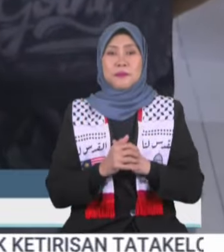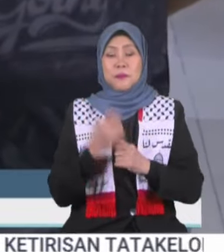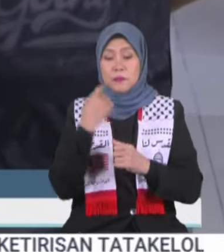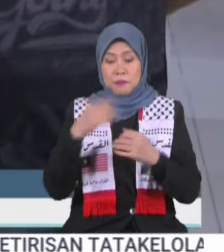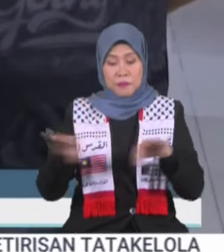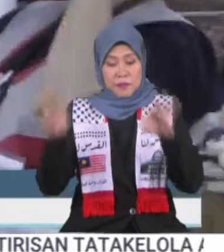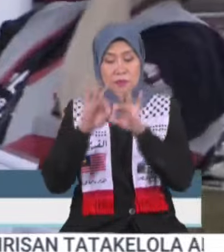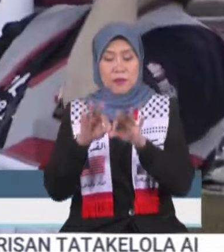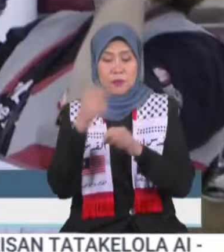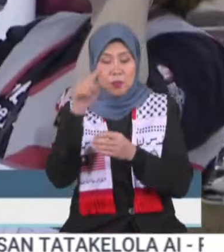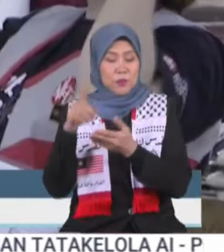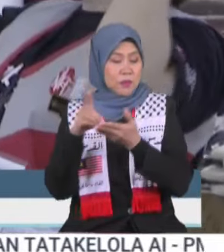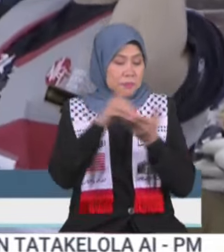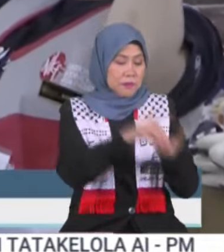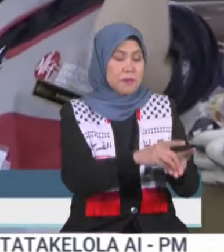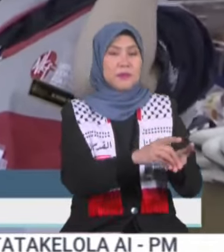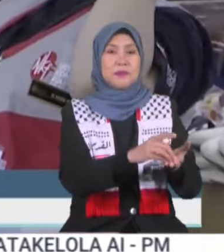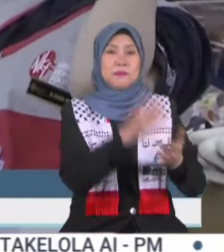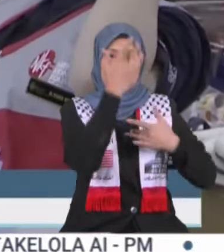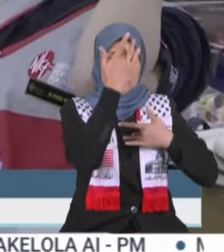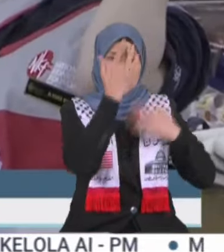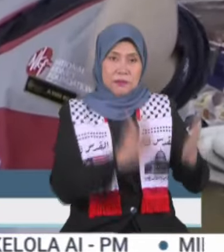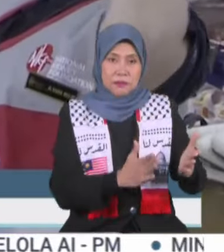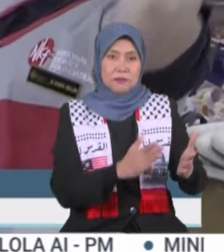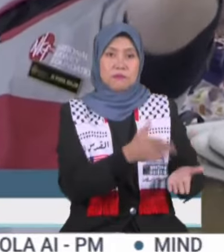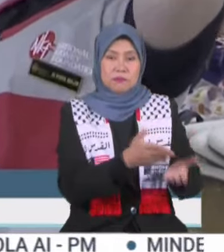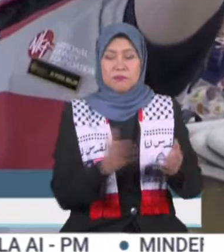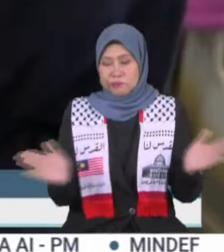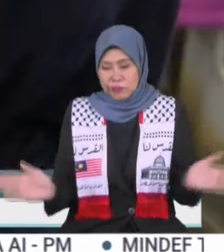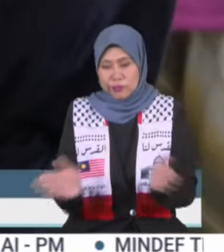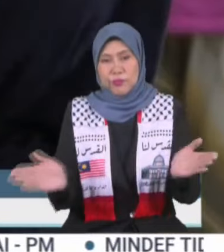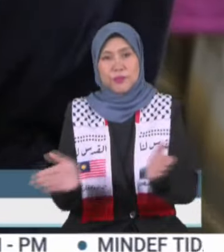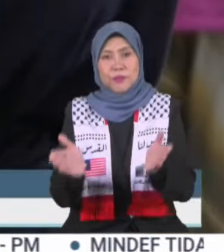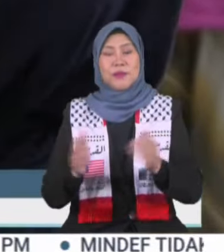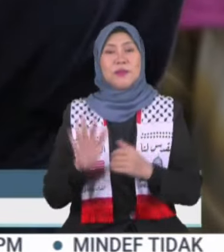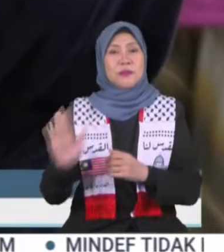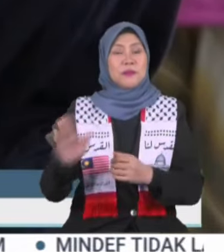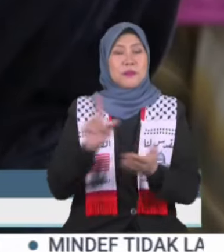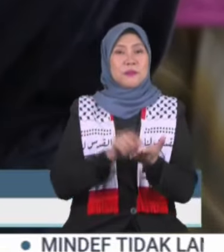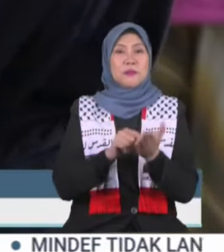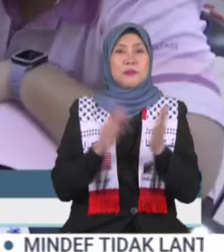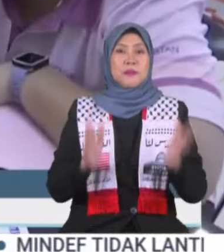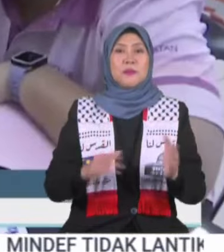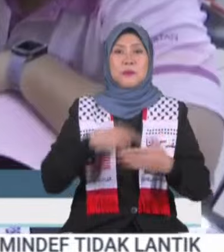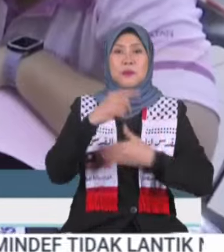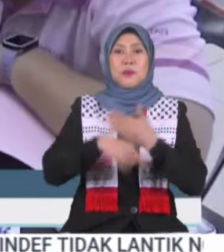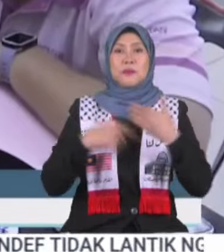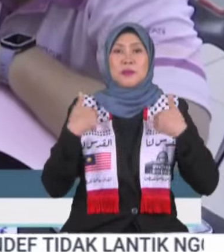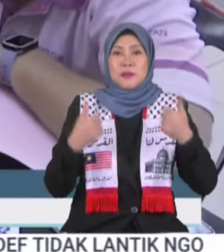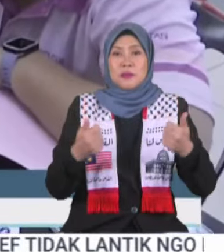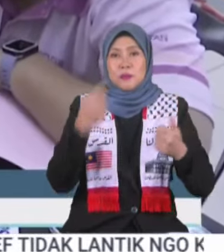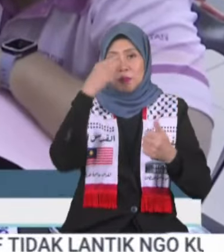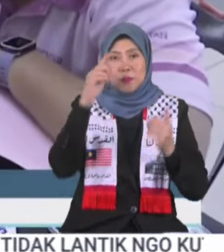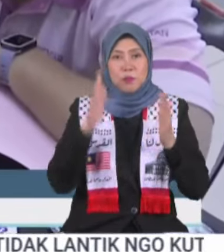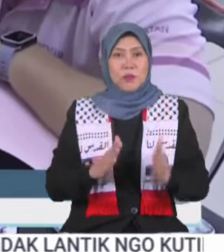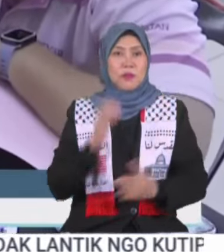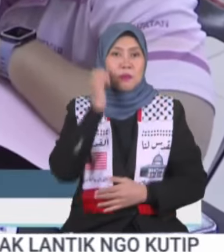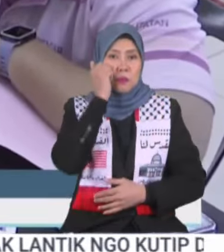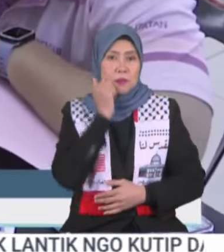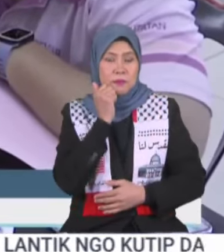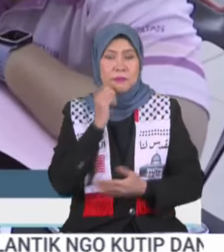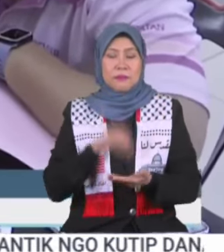layak mendarm Darah saya galakkan Datuk welfred ditemui media Sempena program kesihatan untuk warga emas di